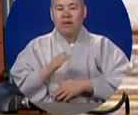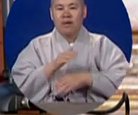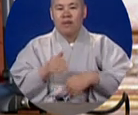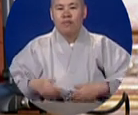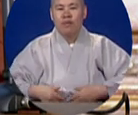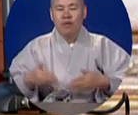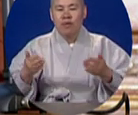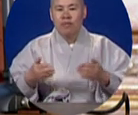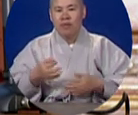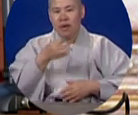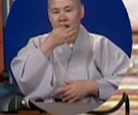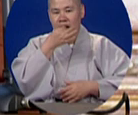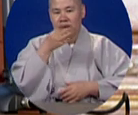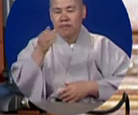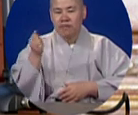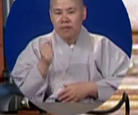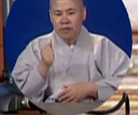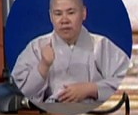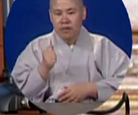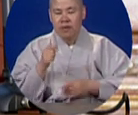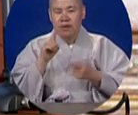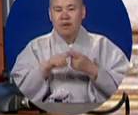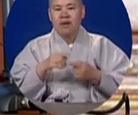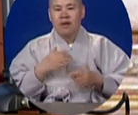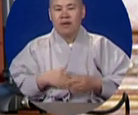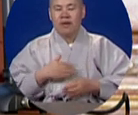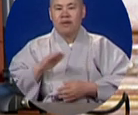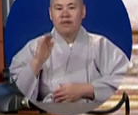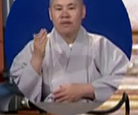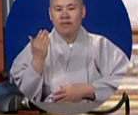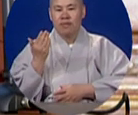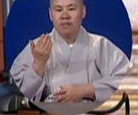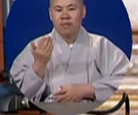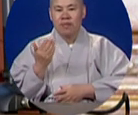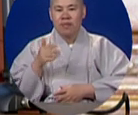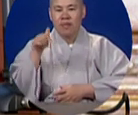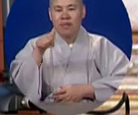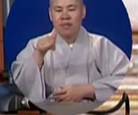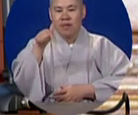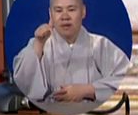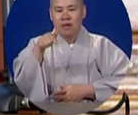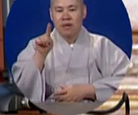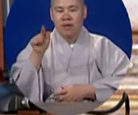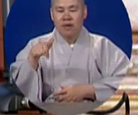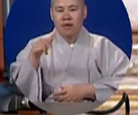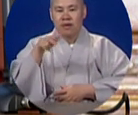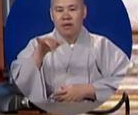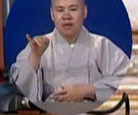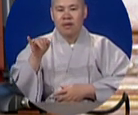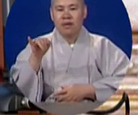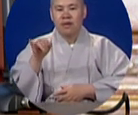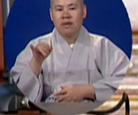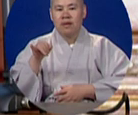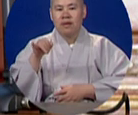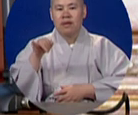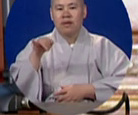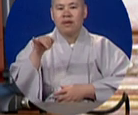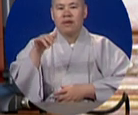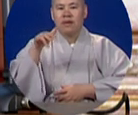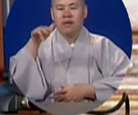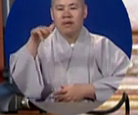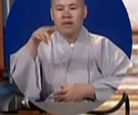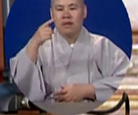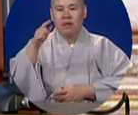일으키는구나 바로 알아라 이거예요 각지하면 즉각 곧